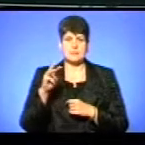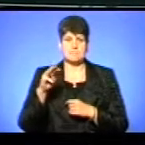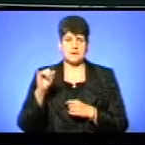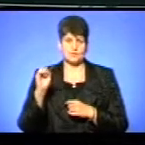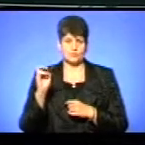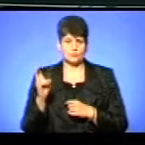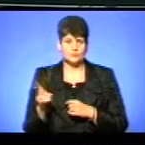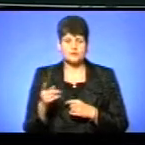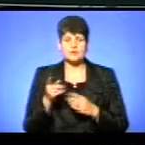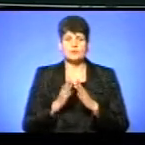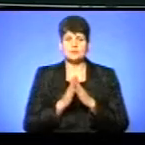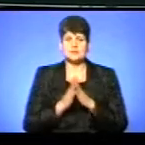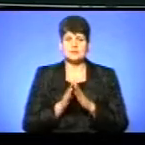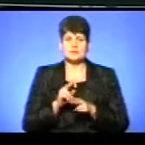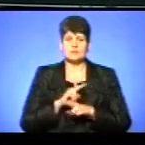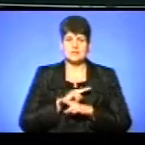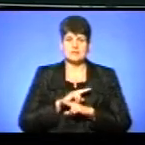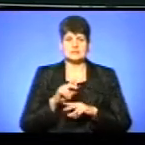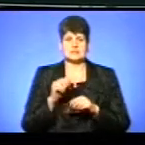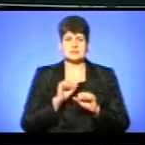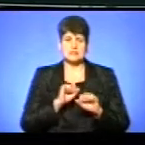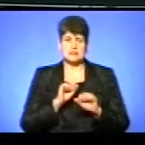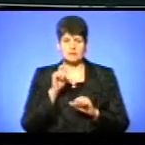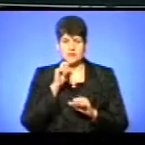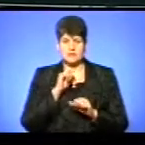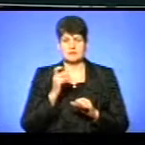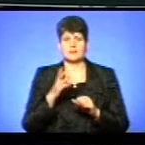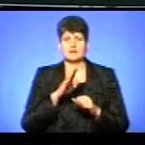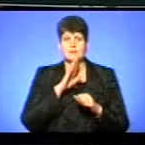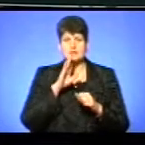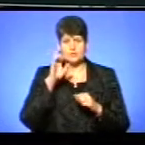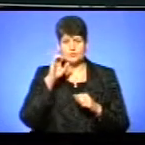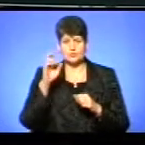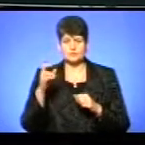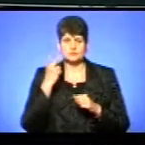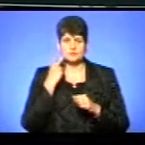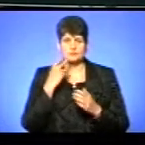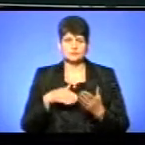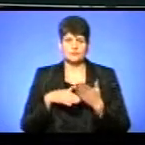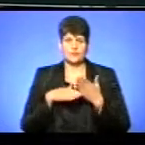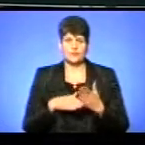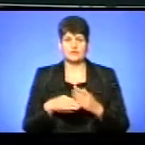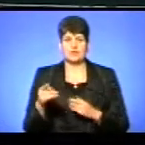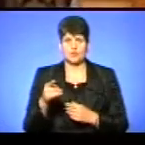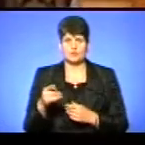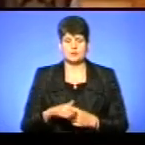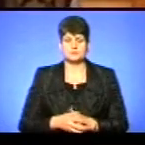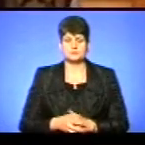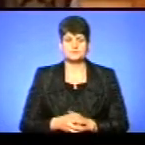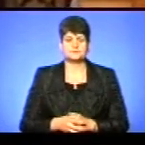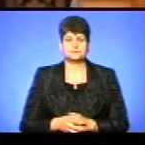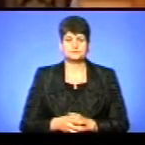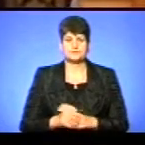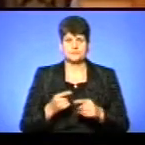Вони помолилися за померлих захисників України у храмі Матері Божої Неустанної Помочі, що в Тернополі.